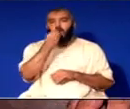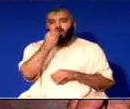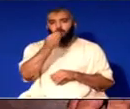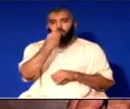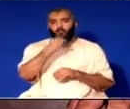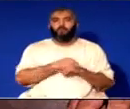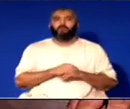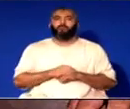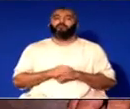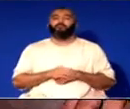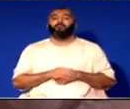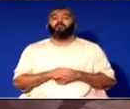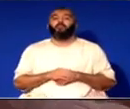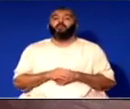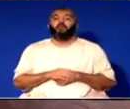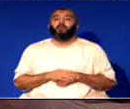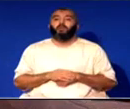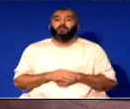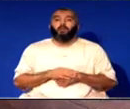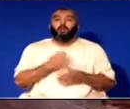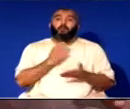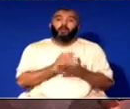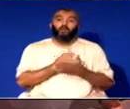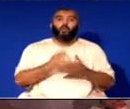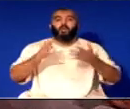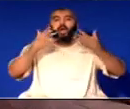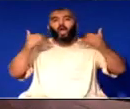الموجودة عند العلماء يقولوا ما تفطرش لأنها هذه هواء.